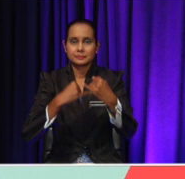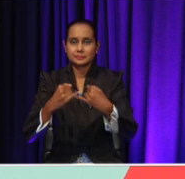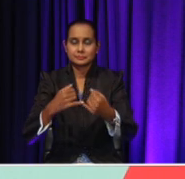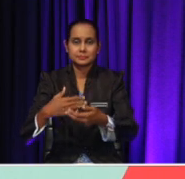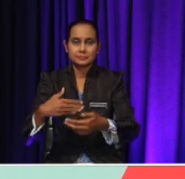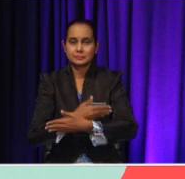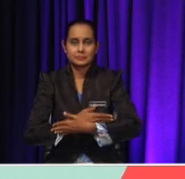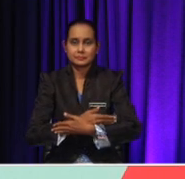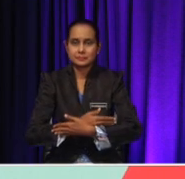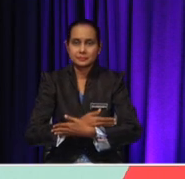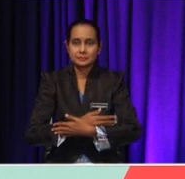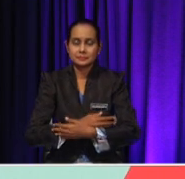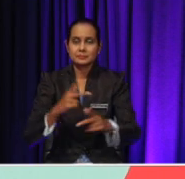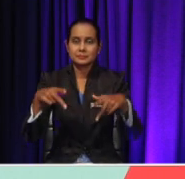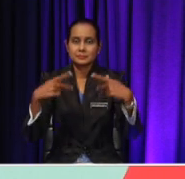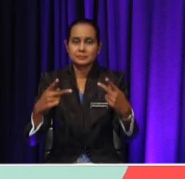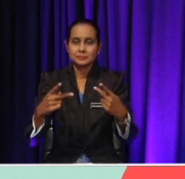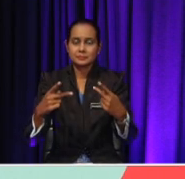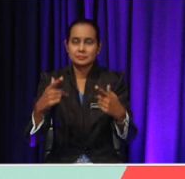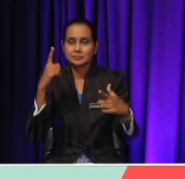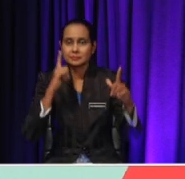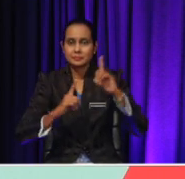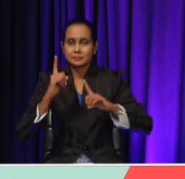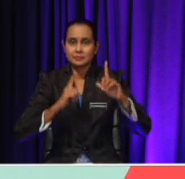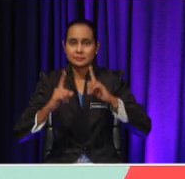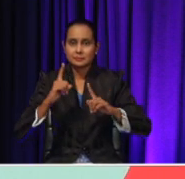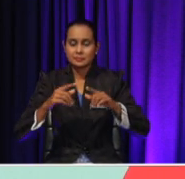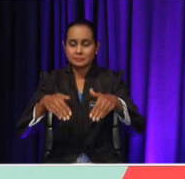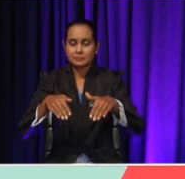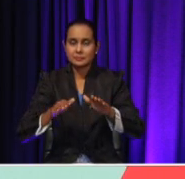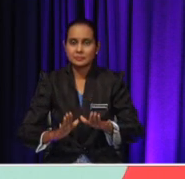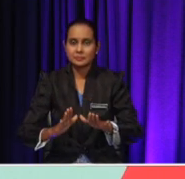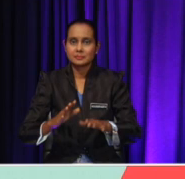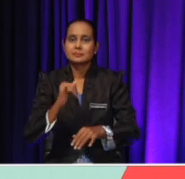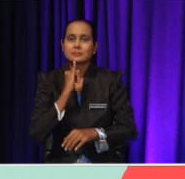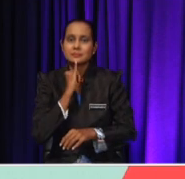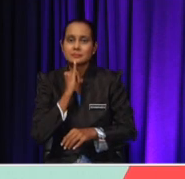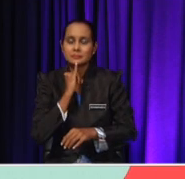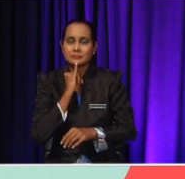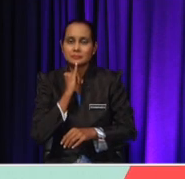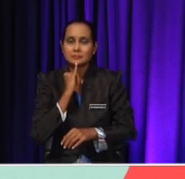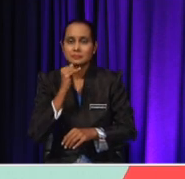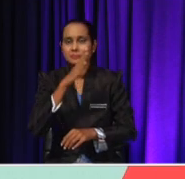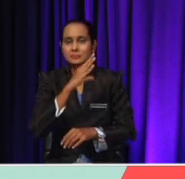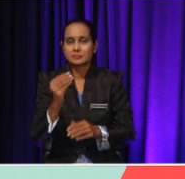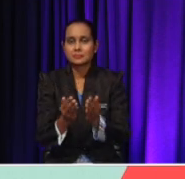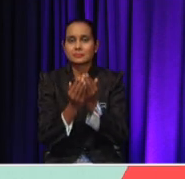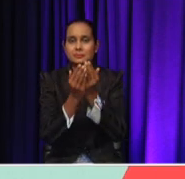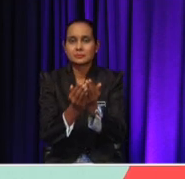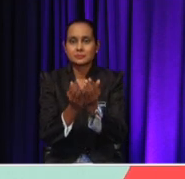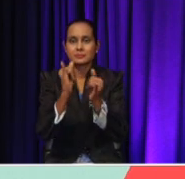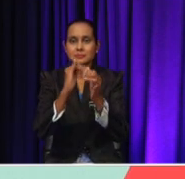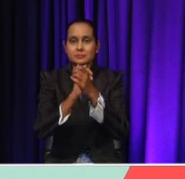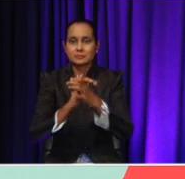menzia dan membersihkan pusare bondeste berdoa tentang kesejahteraan bunda di alam